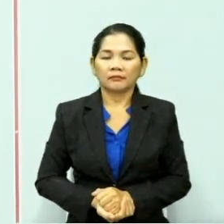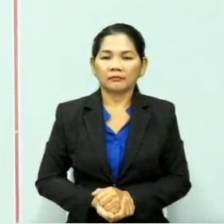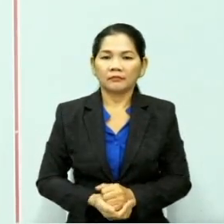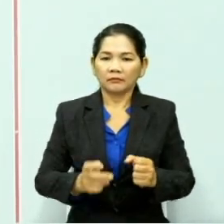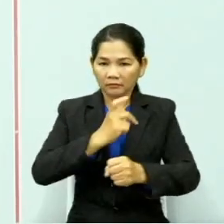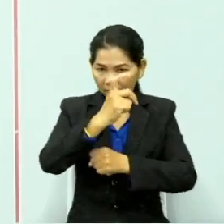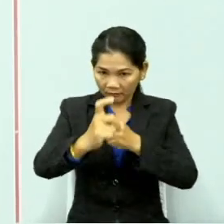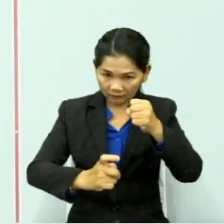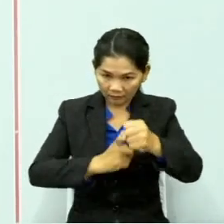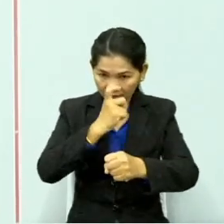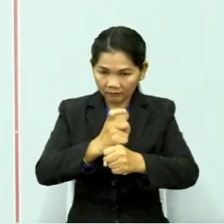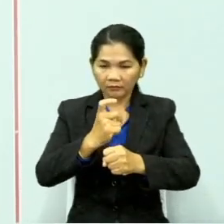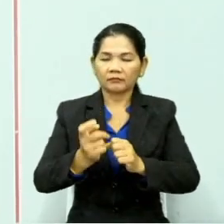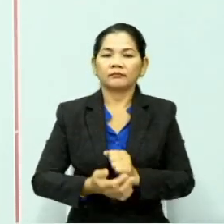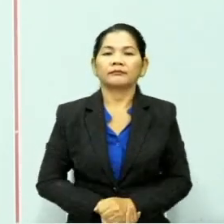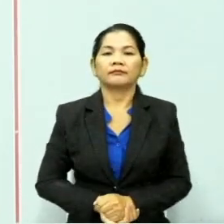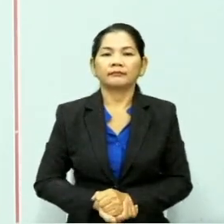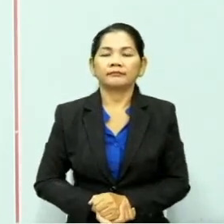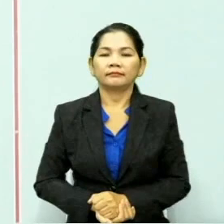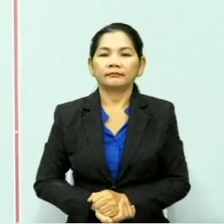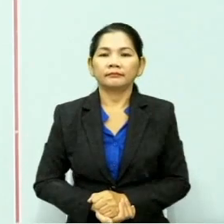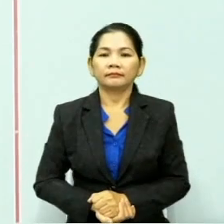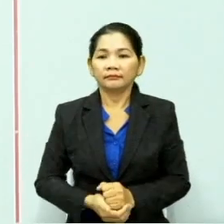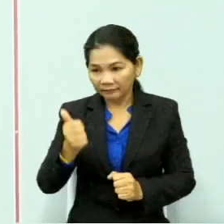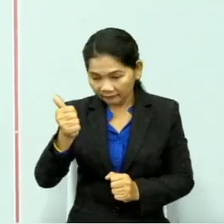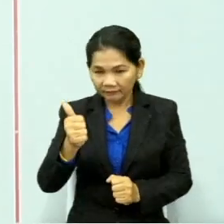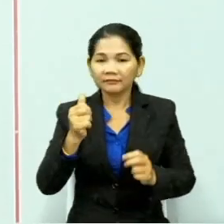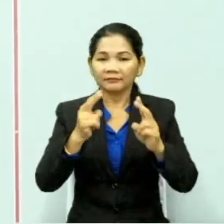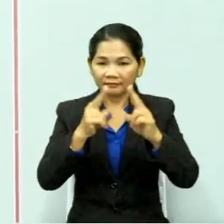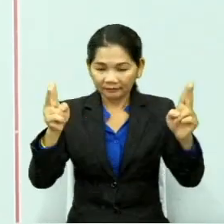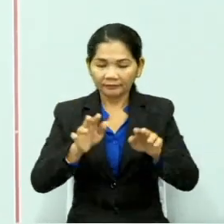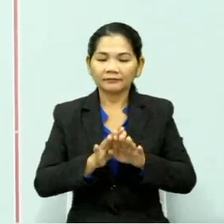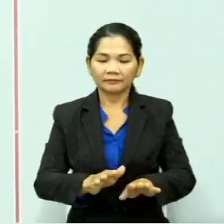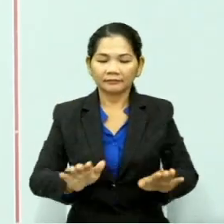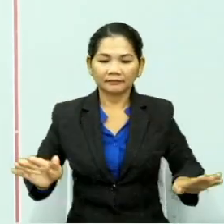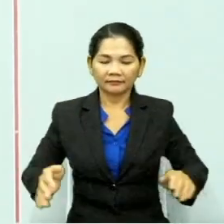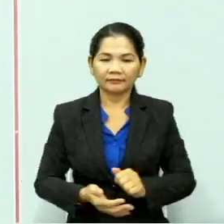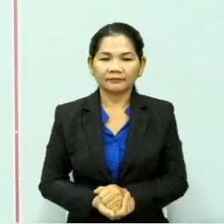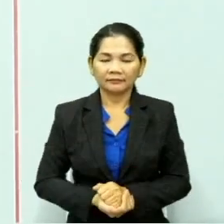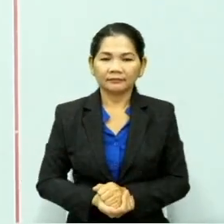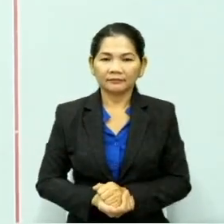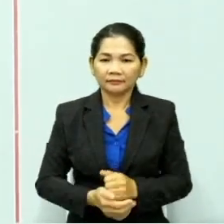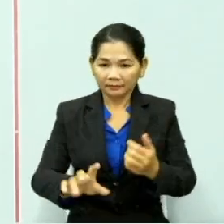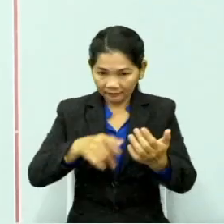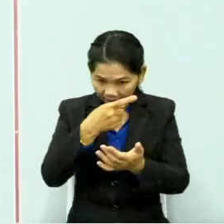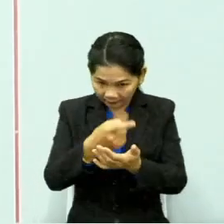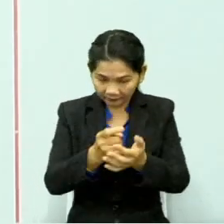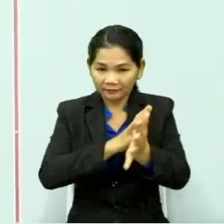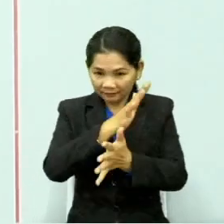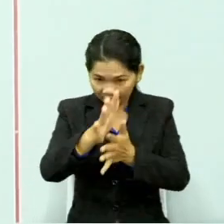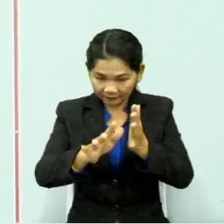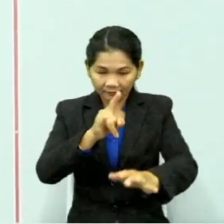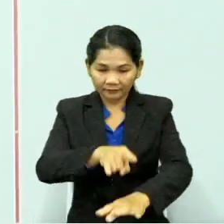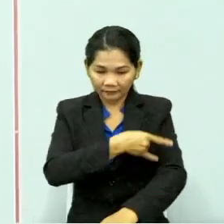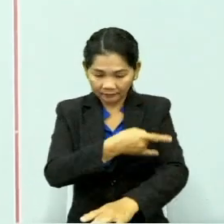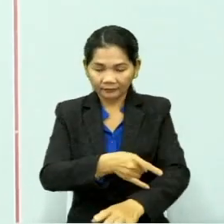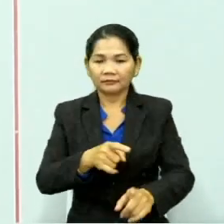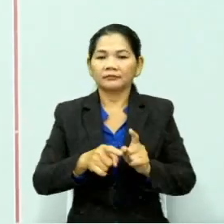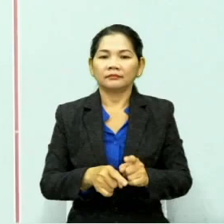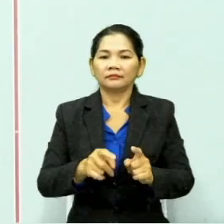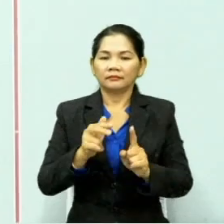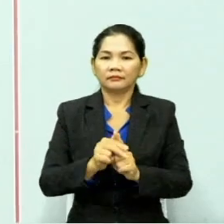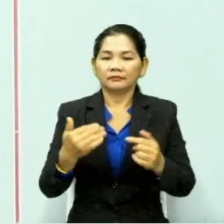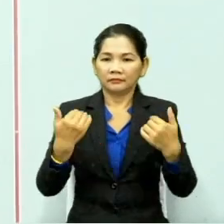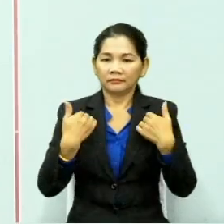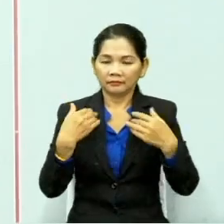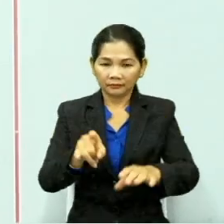ao ban cùng vùng cha là ôn con tặng ác nghĩa cha con ban cho rùm cha sốt cha ạt bọt mì sốt ní